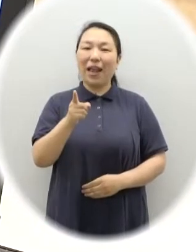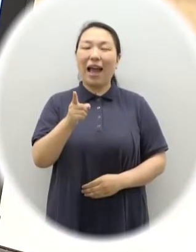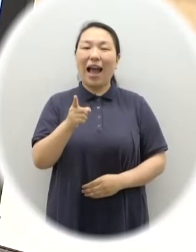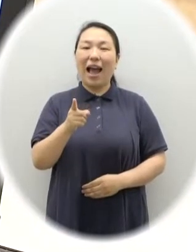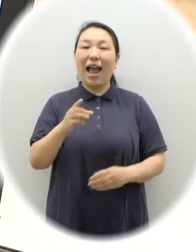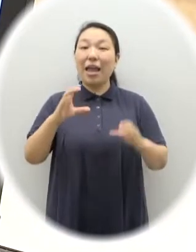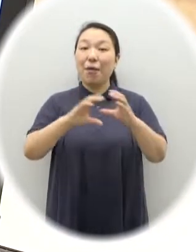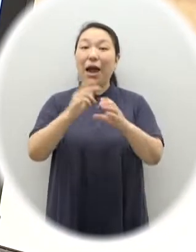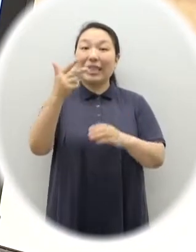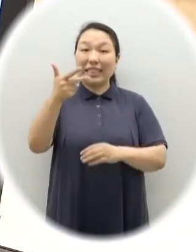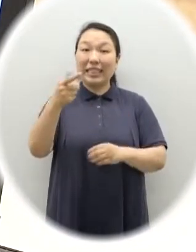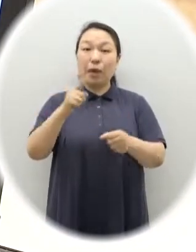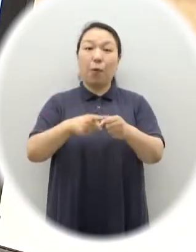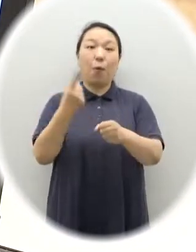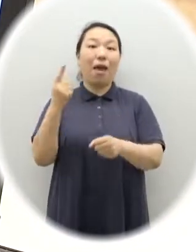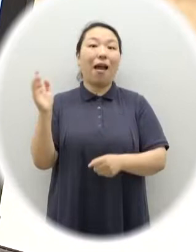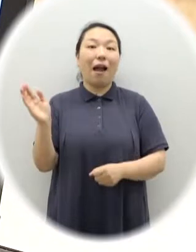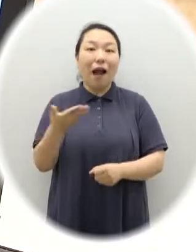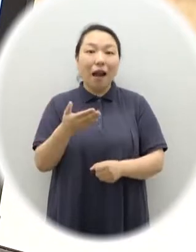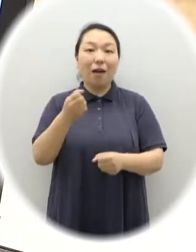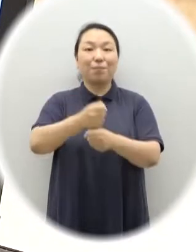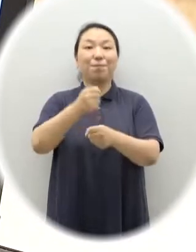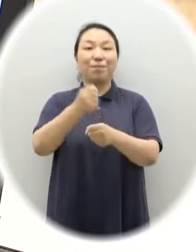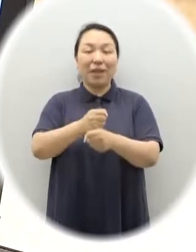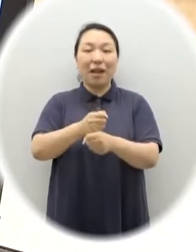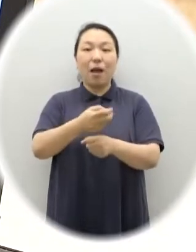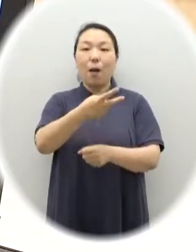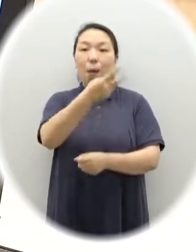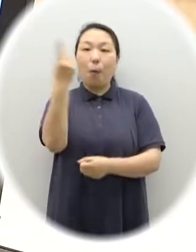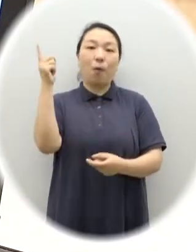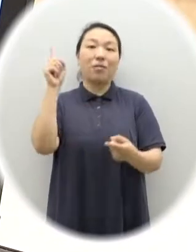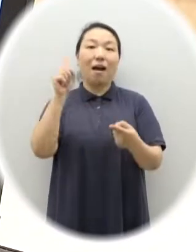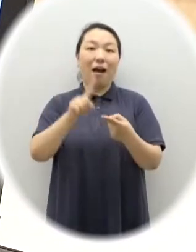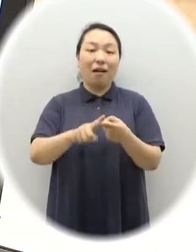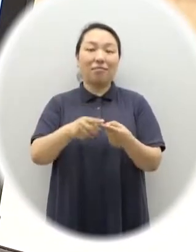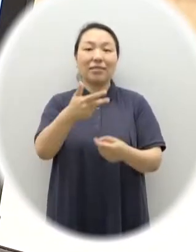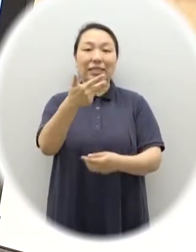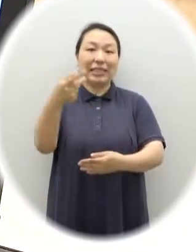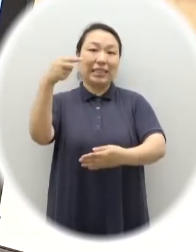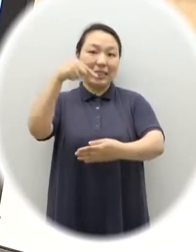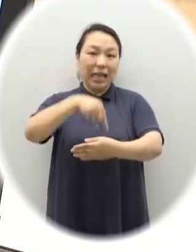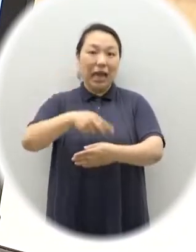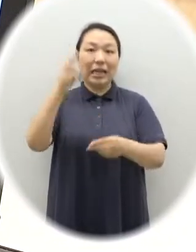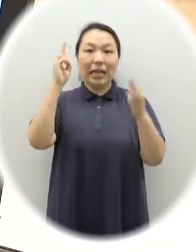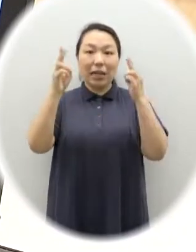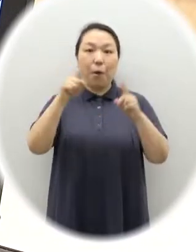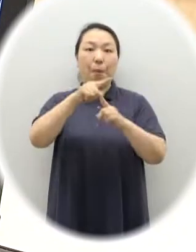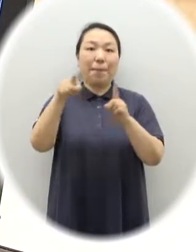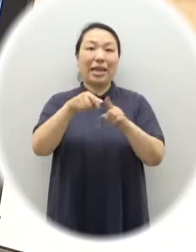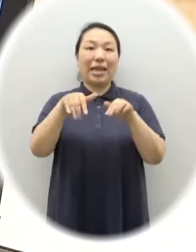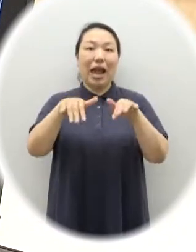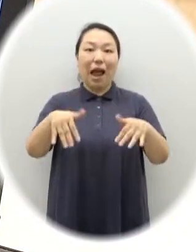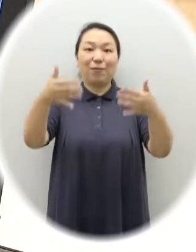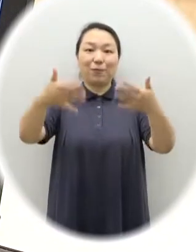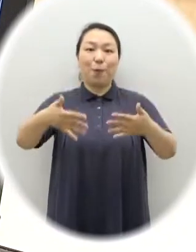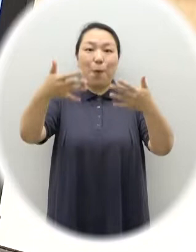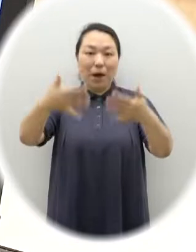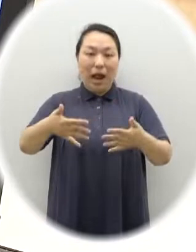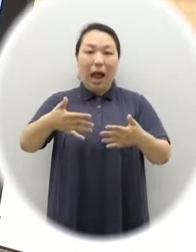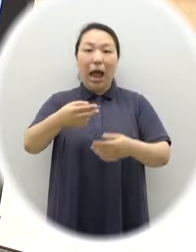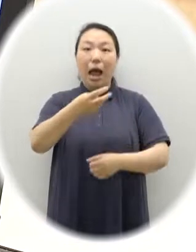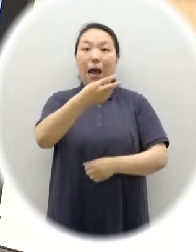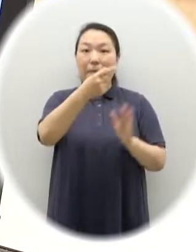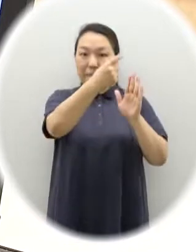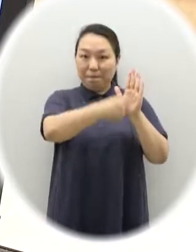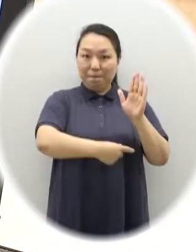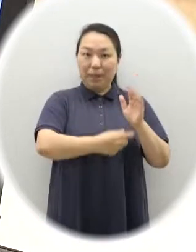そう、それがいわき市で昨年度から取り組んでいる高校生向け市内企業 PR 動画、見つけてグッジョブです